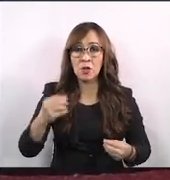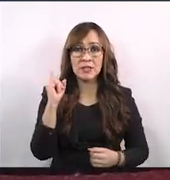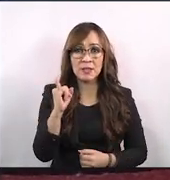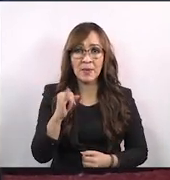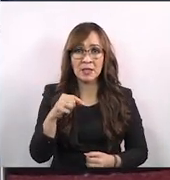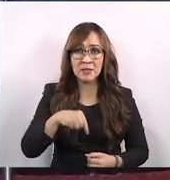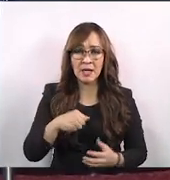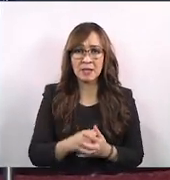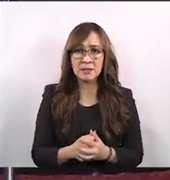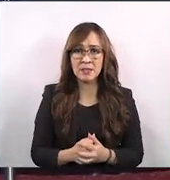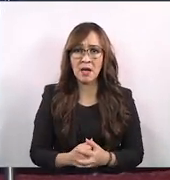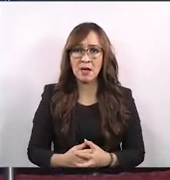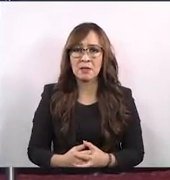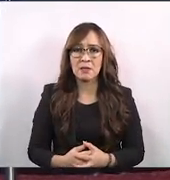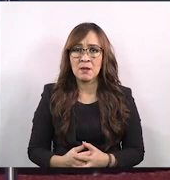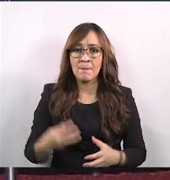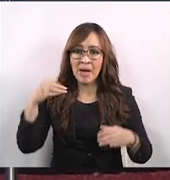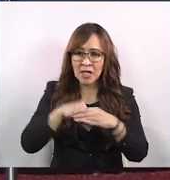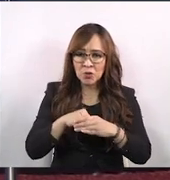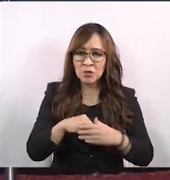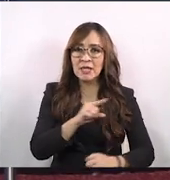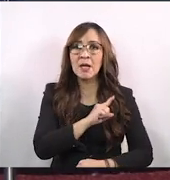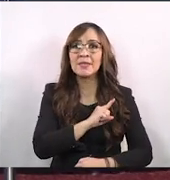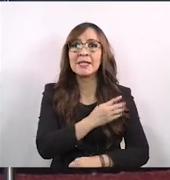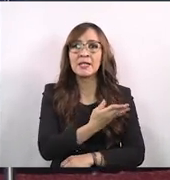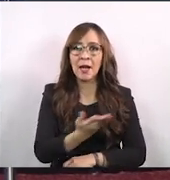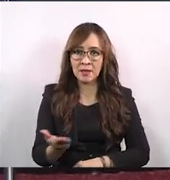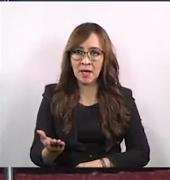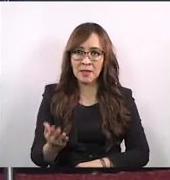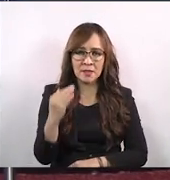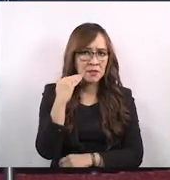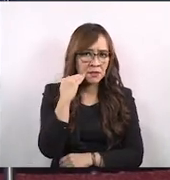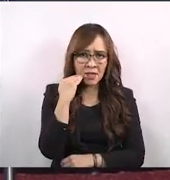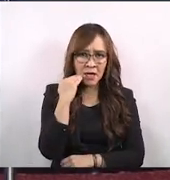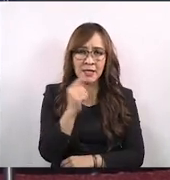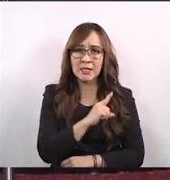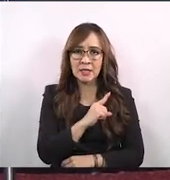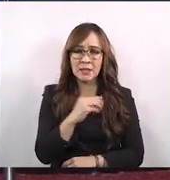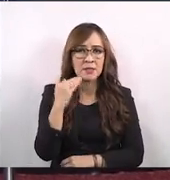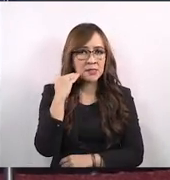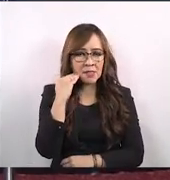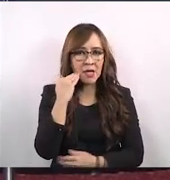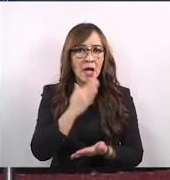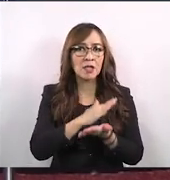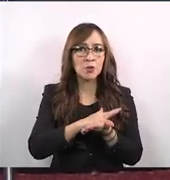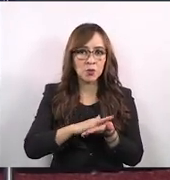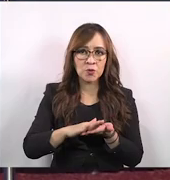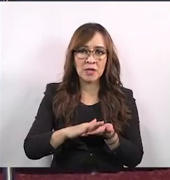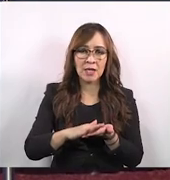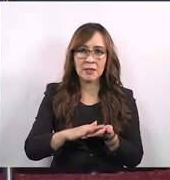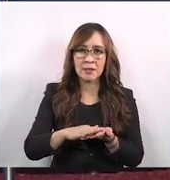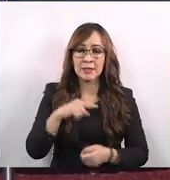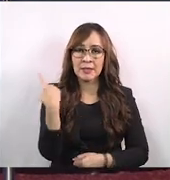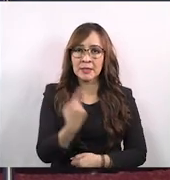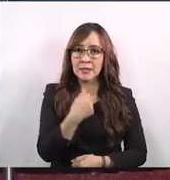Isabel sudah menguasai hidupmu itu hai Hai jaga kekudusan karena kita hanya